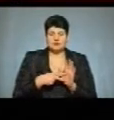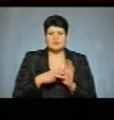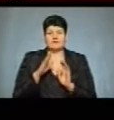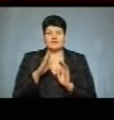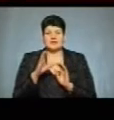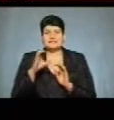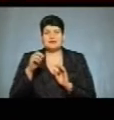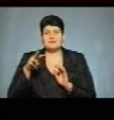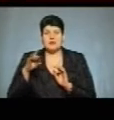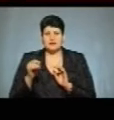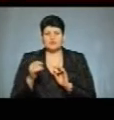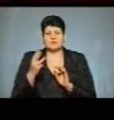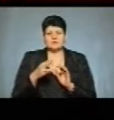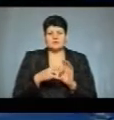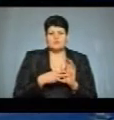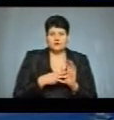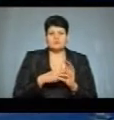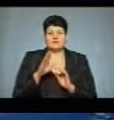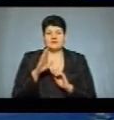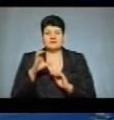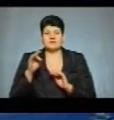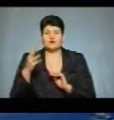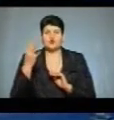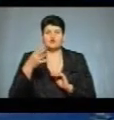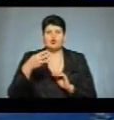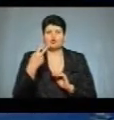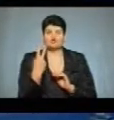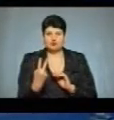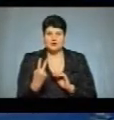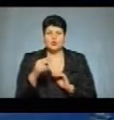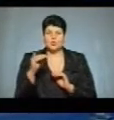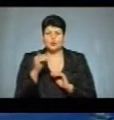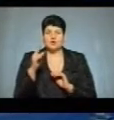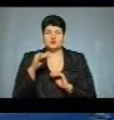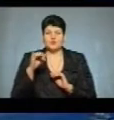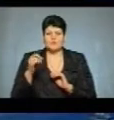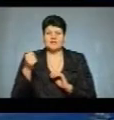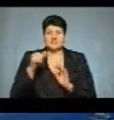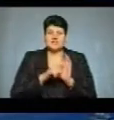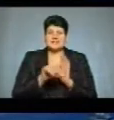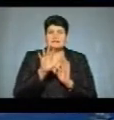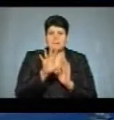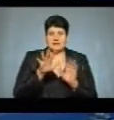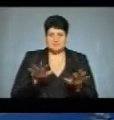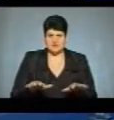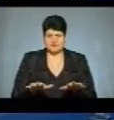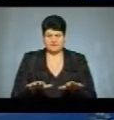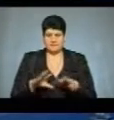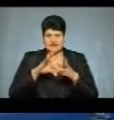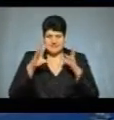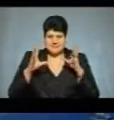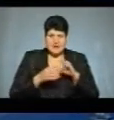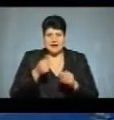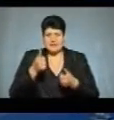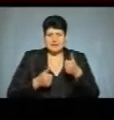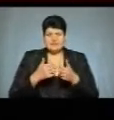на 38-му, Валентина Семаренко на 42-му місці і Юлія Журавок на 65-му місці. Загальний рейтинг Кубку світу